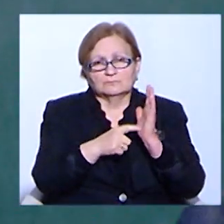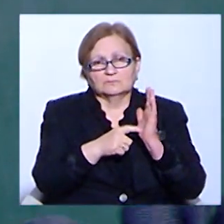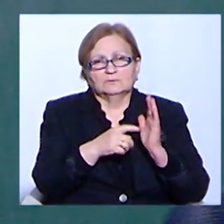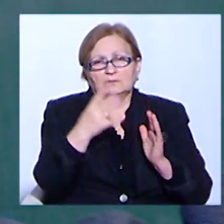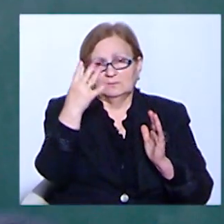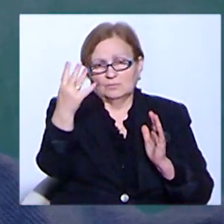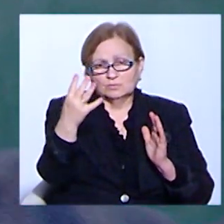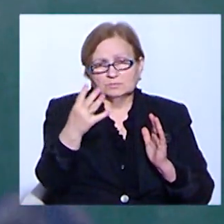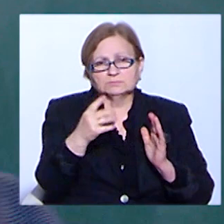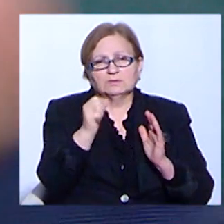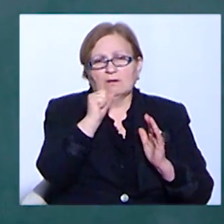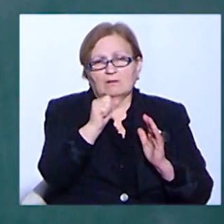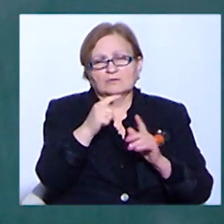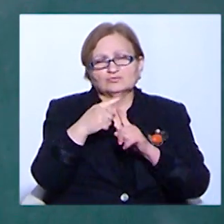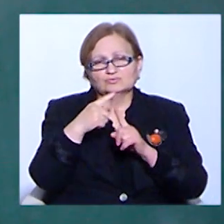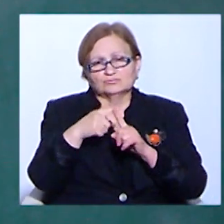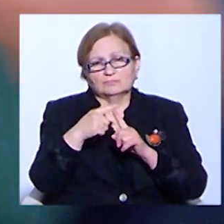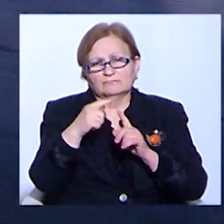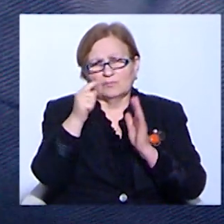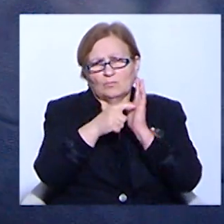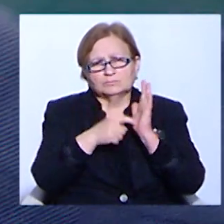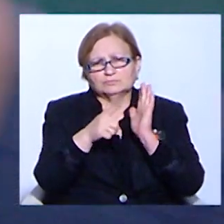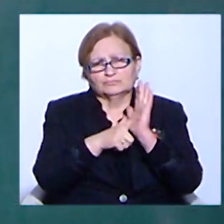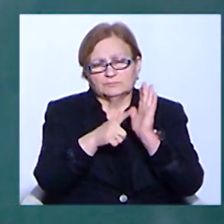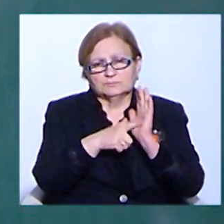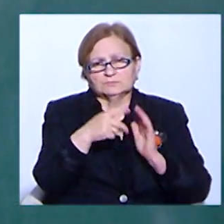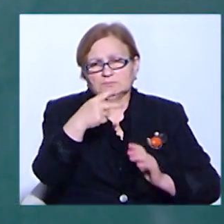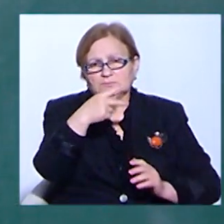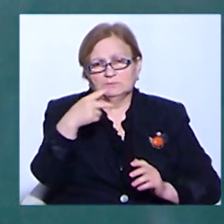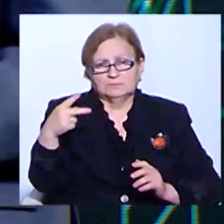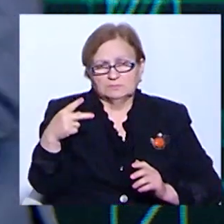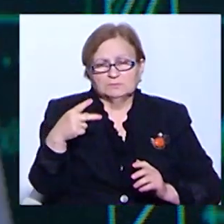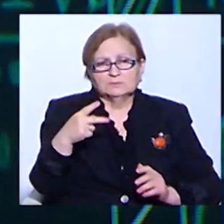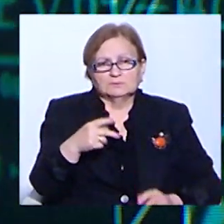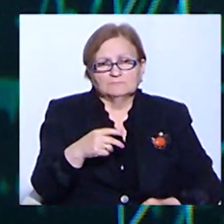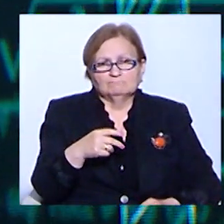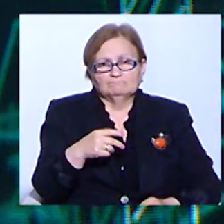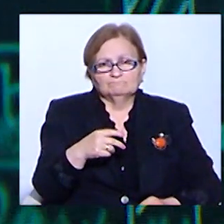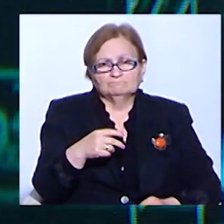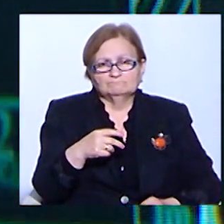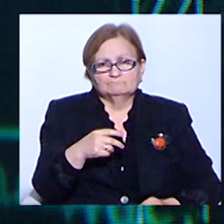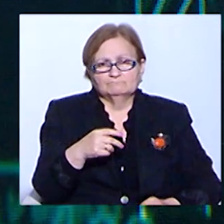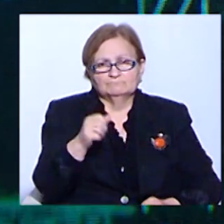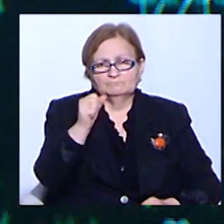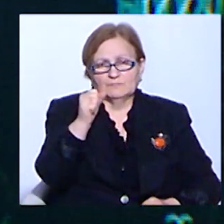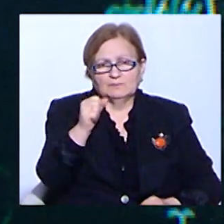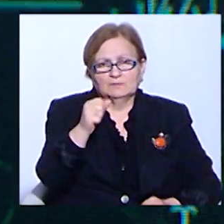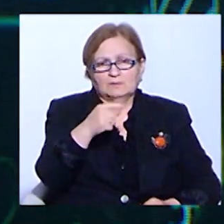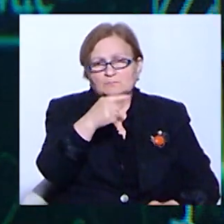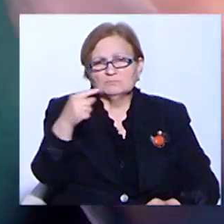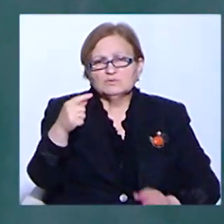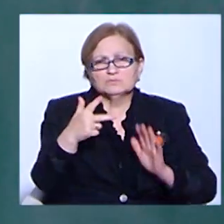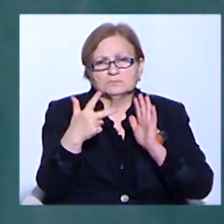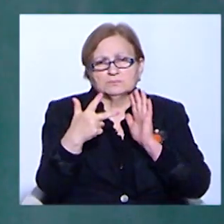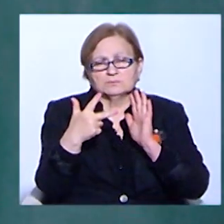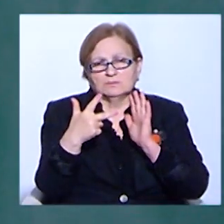ა ხარისხად 7-ზე. ა ხარისხად 4, ა ხარისხად 7-ზე არის ა ხარისხად -3.